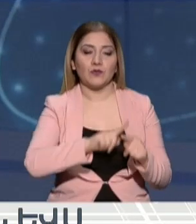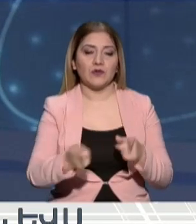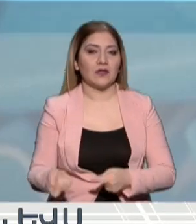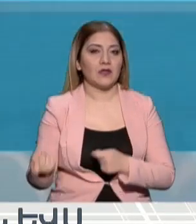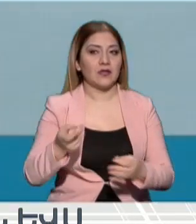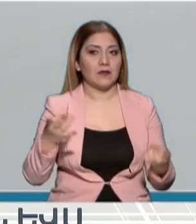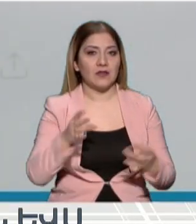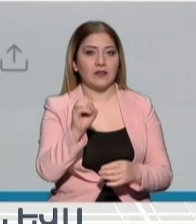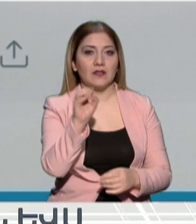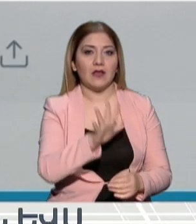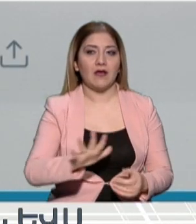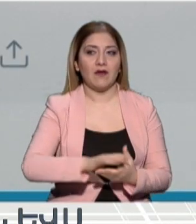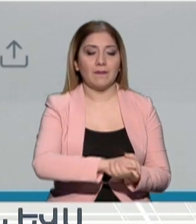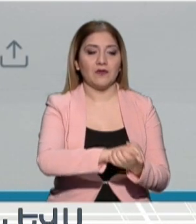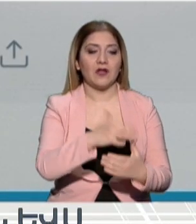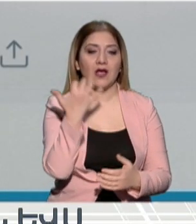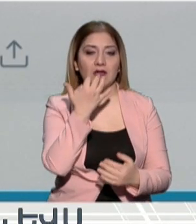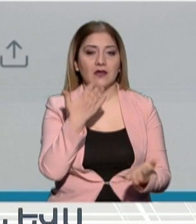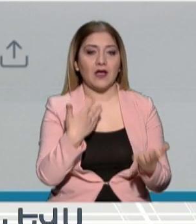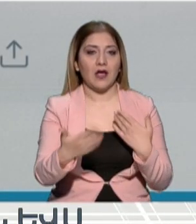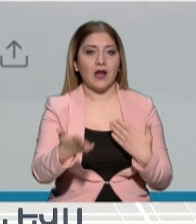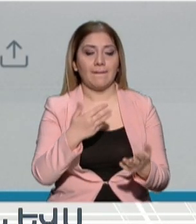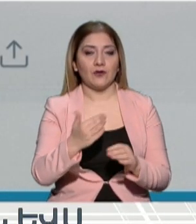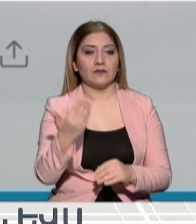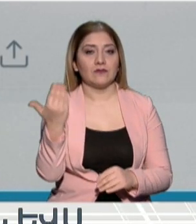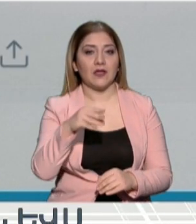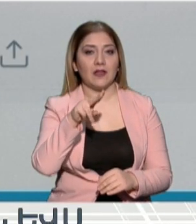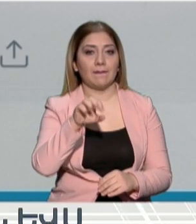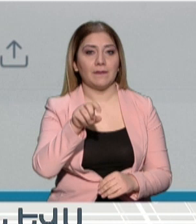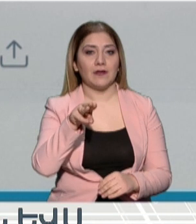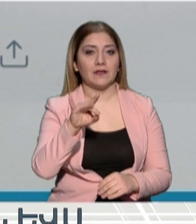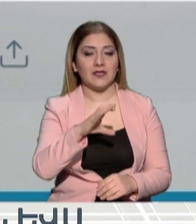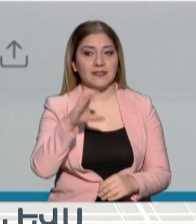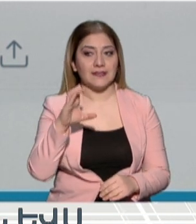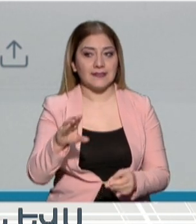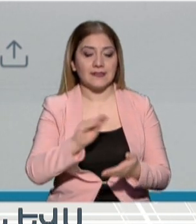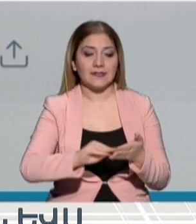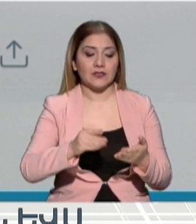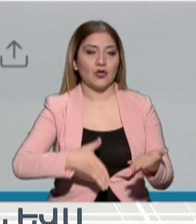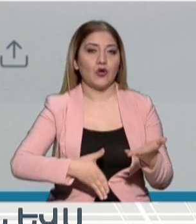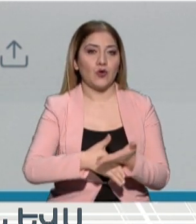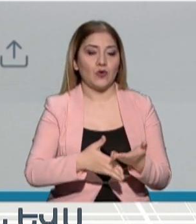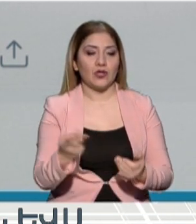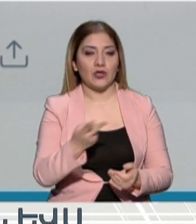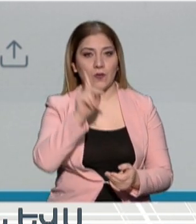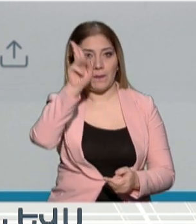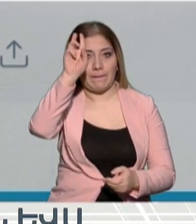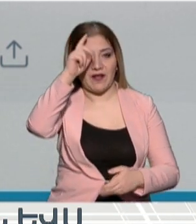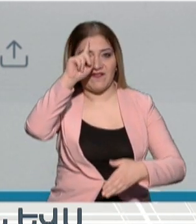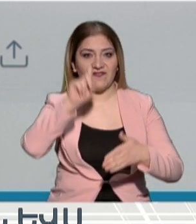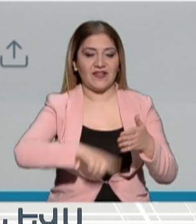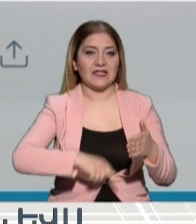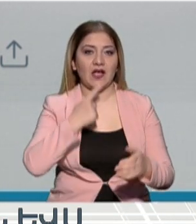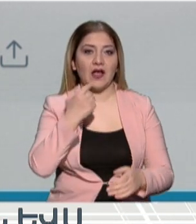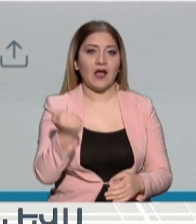ևս։ Եվրամիության արտաքին հարաբերությունների ծառայության խոսնակ Պետեր Ստանուն գրել է, որ սա կնպաստի երկու երկրի միջև